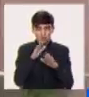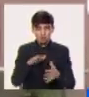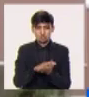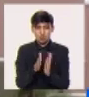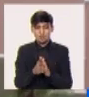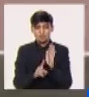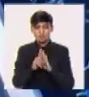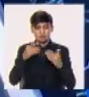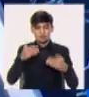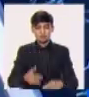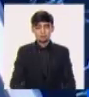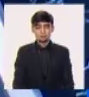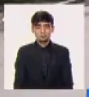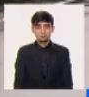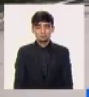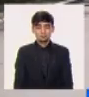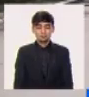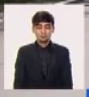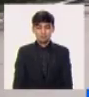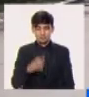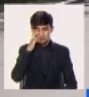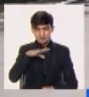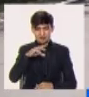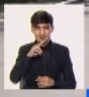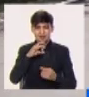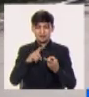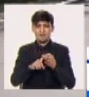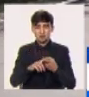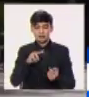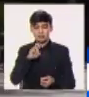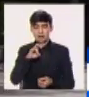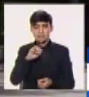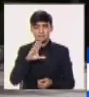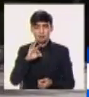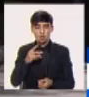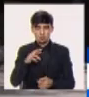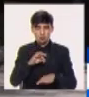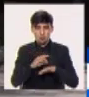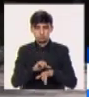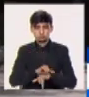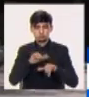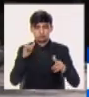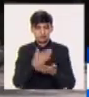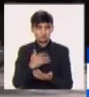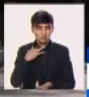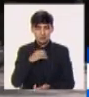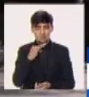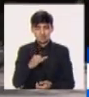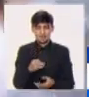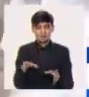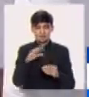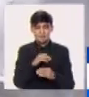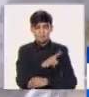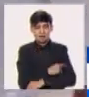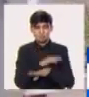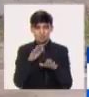жүргізе бастапты. Елімізде коронавирус емес пневмонияға шалдыққандардың саны күн санап артуда. Сондықтан өңірлерде